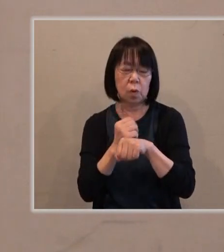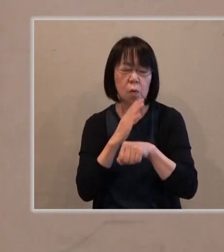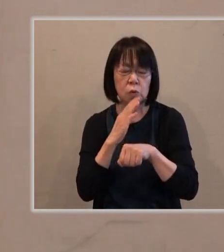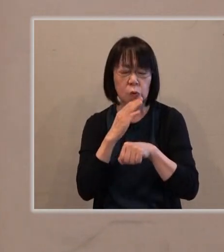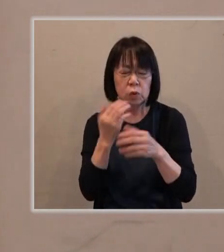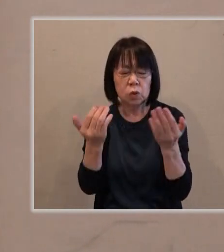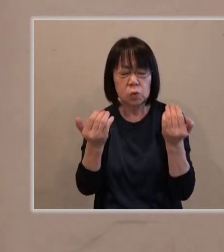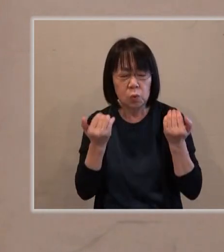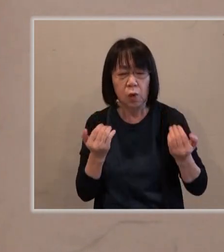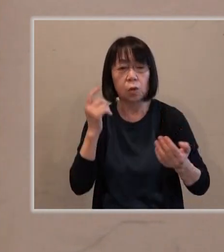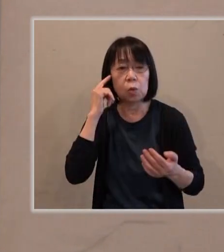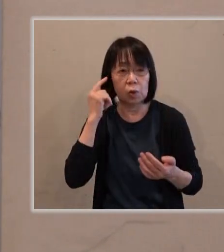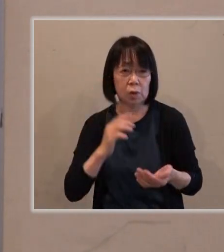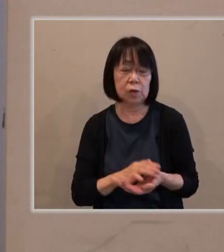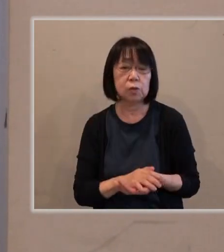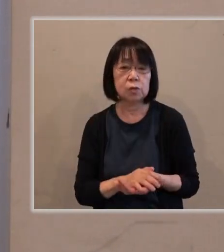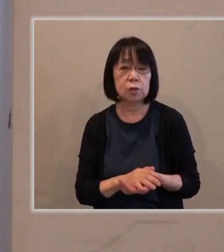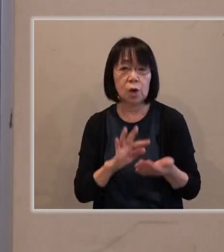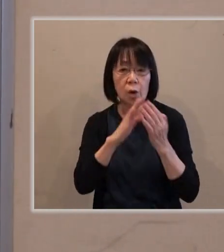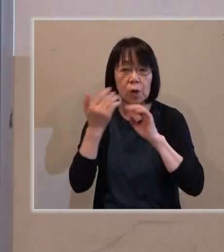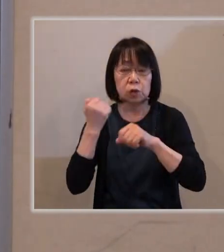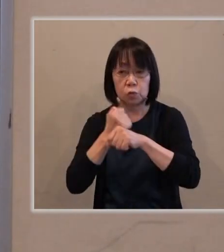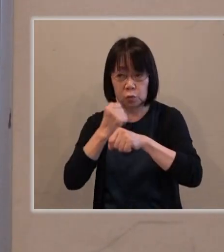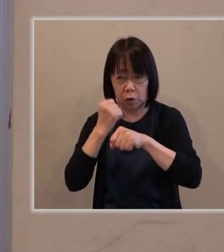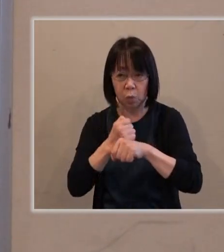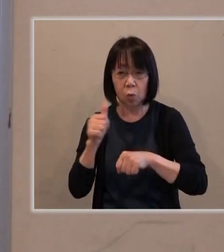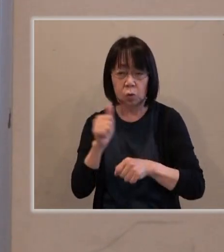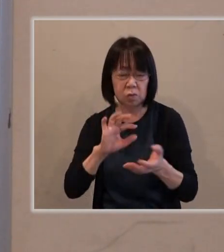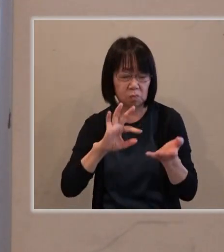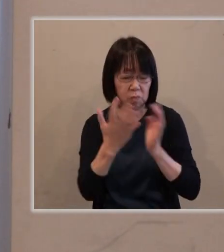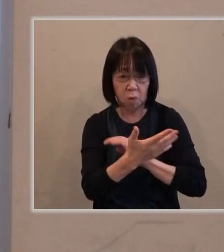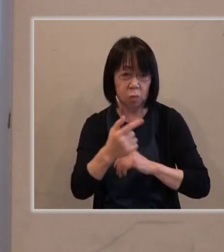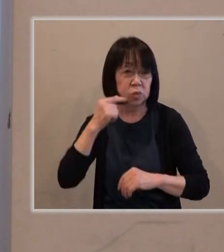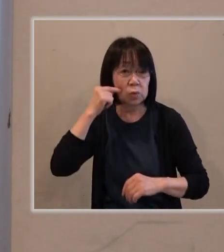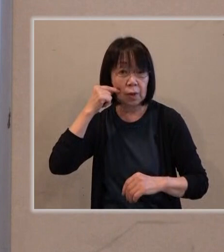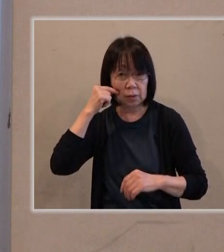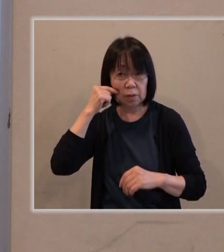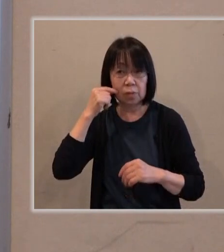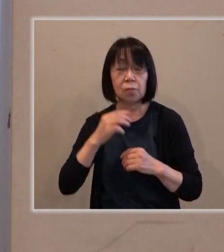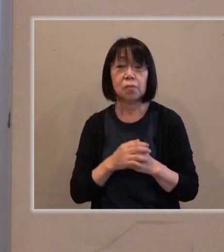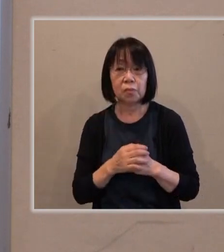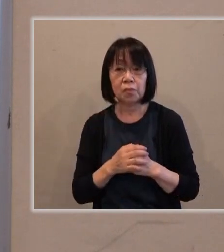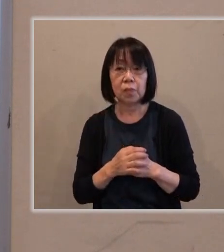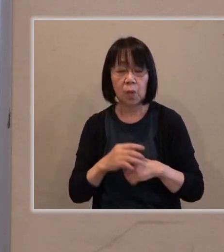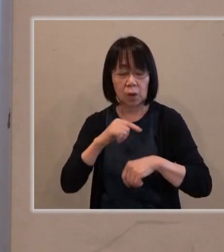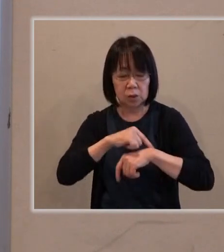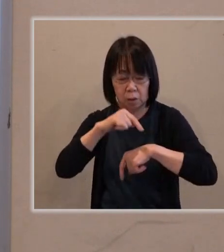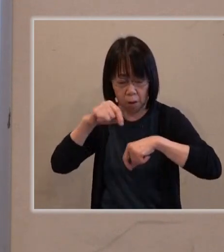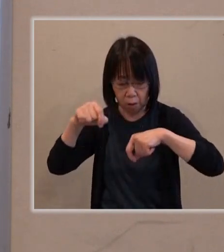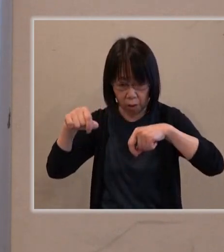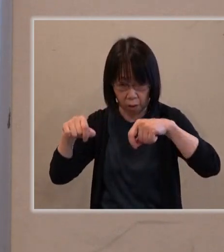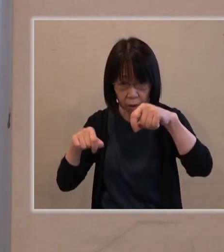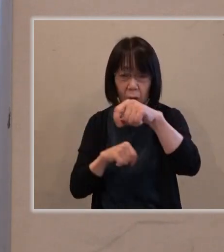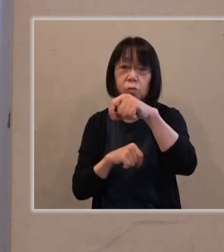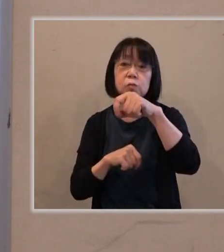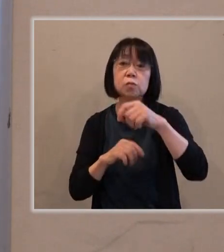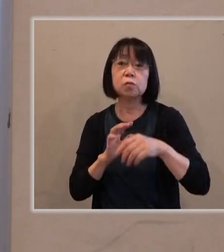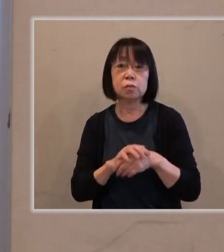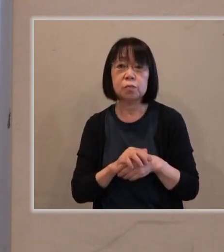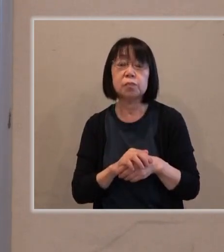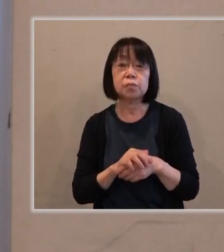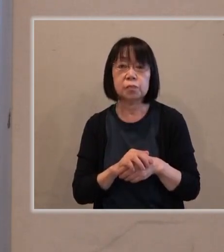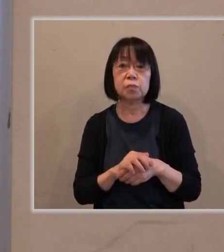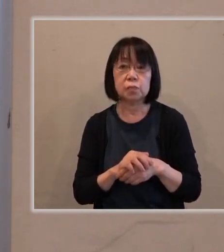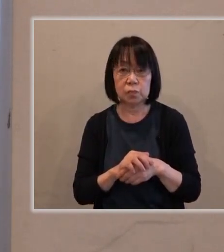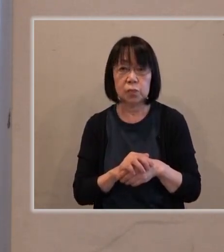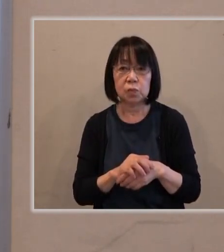だなって思っています。で、街づくりも急には変わらないですよね。だから時間がかかりますので、そういう